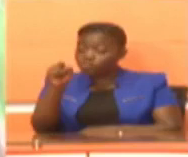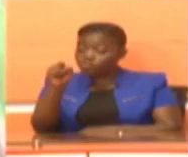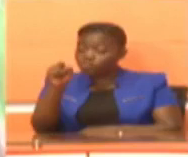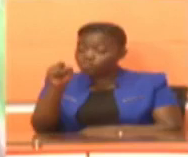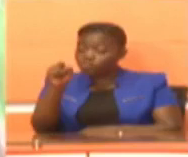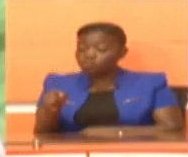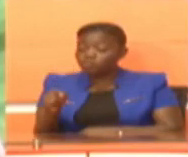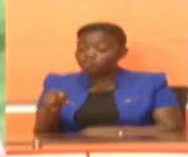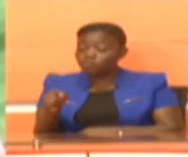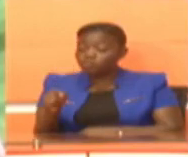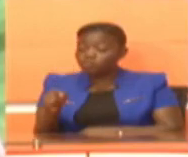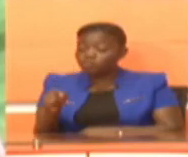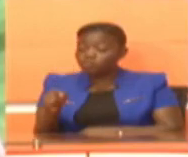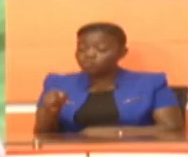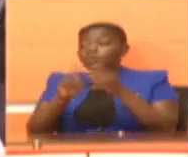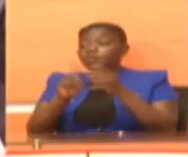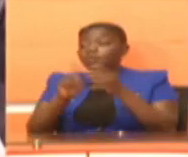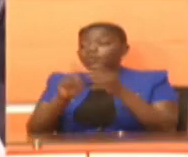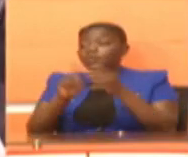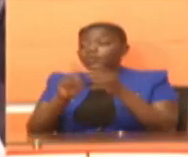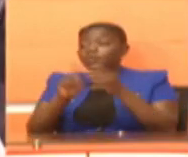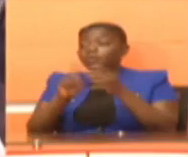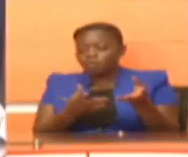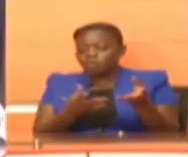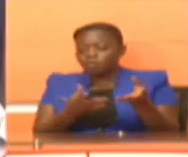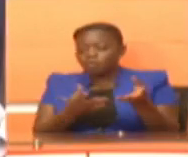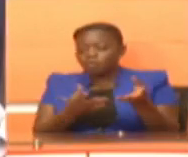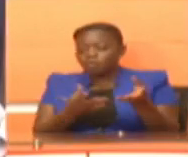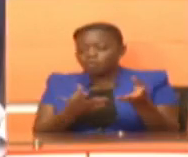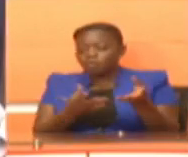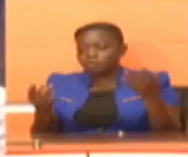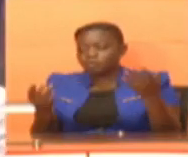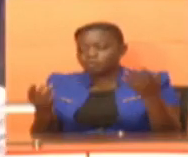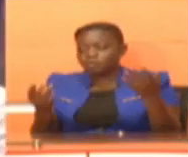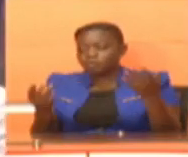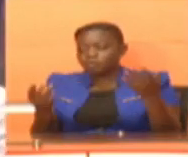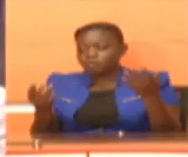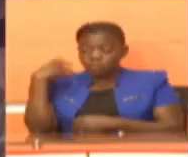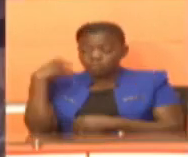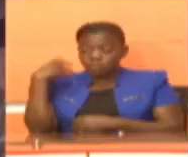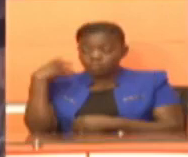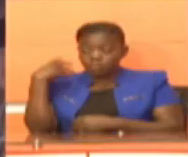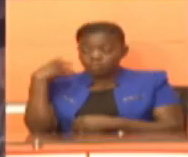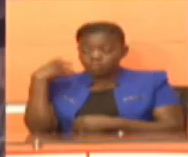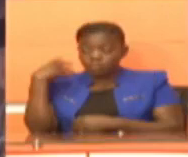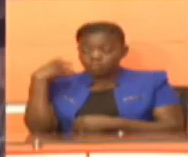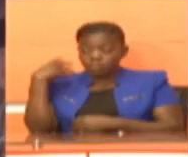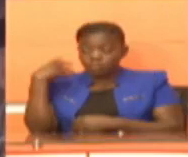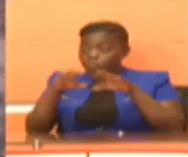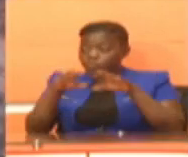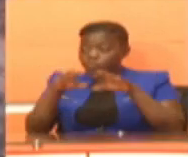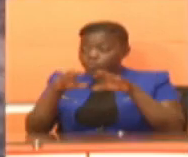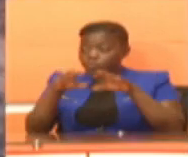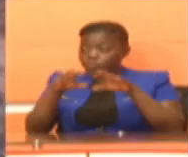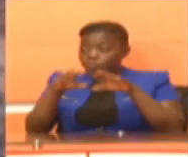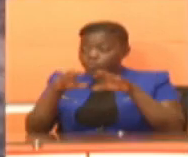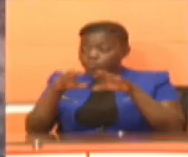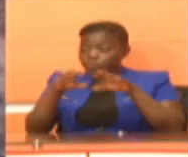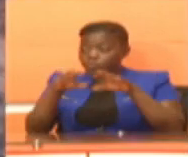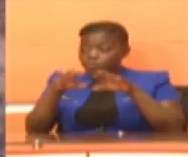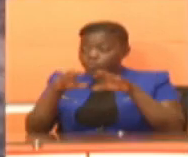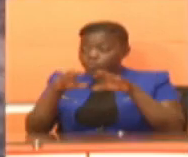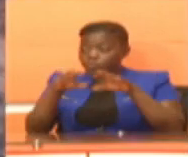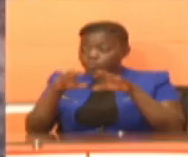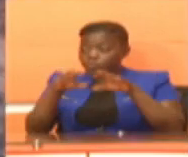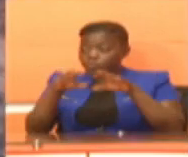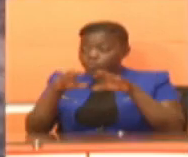vva mu katale ne bakwata ebintu bye byonna ne babiyayuwa mukene ssaawa nga ssatu zonna ne baziyuwa muzeeyi n'avaawo mu katale tugenza olabako yazze n'ayiwa